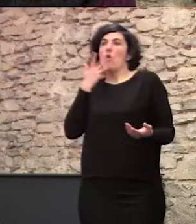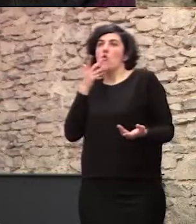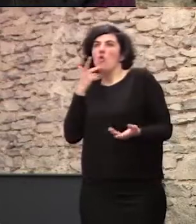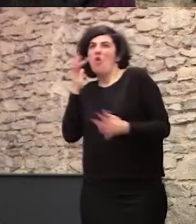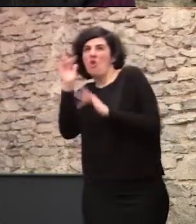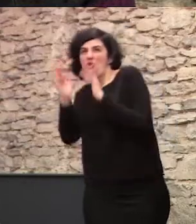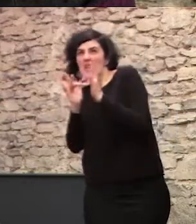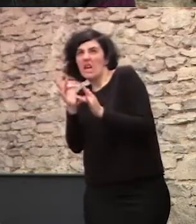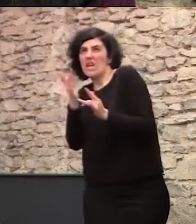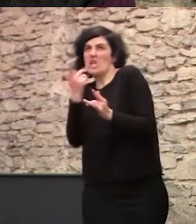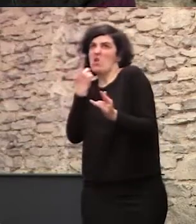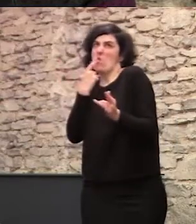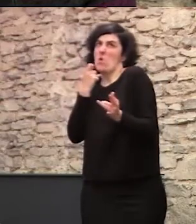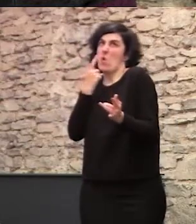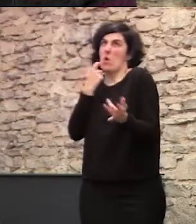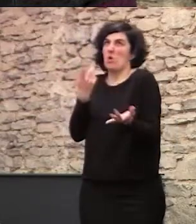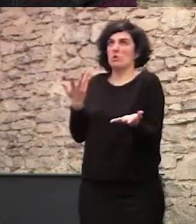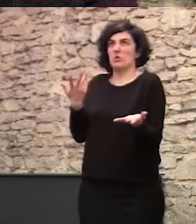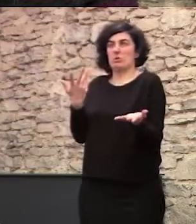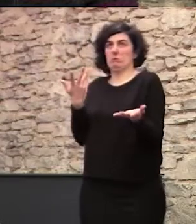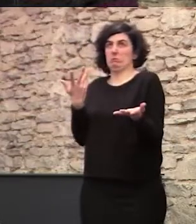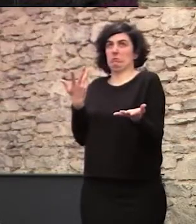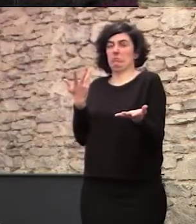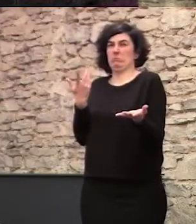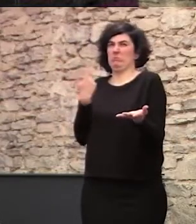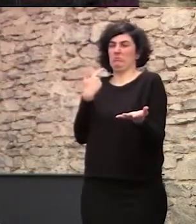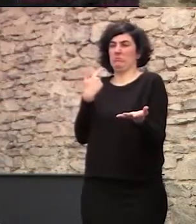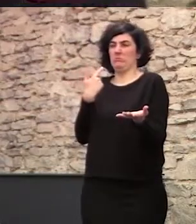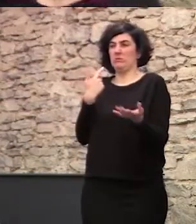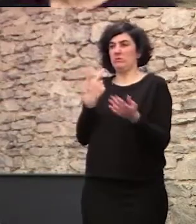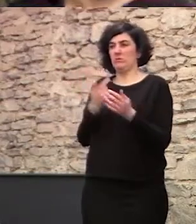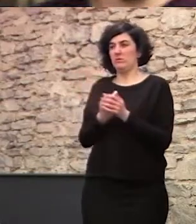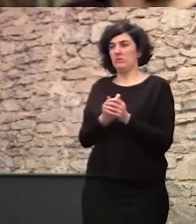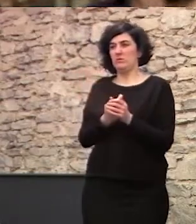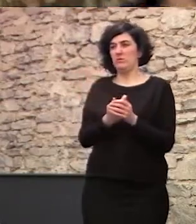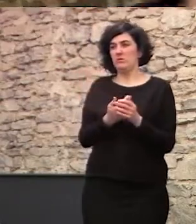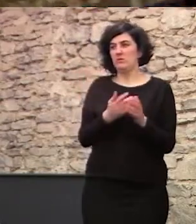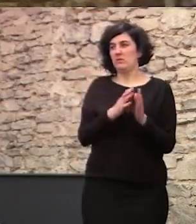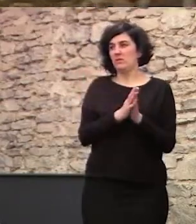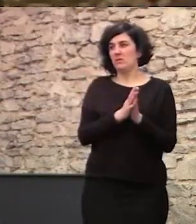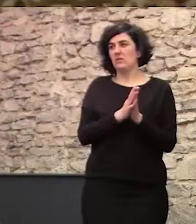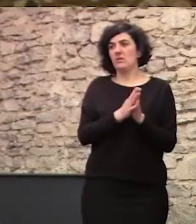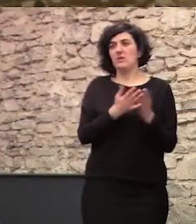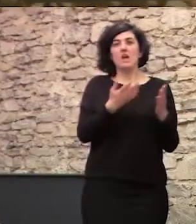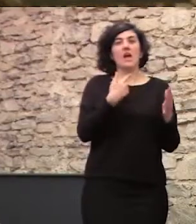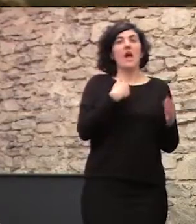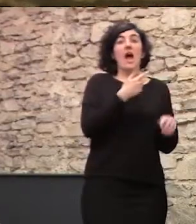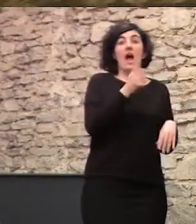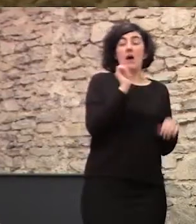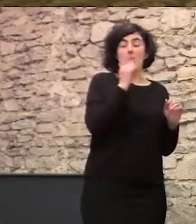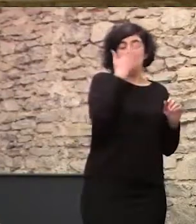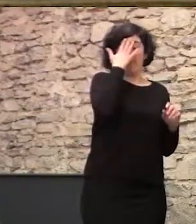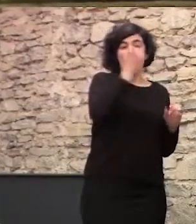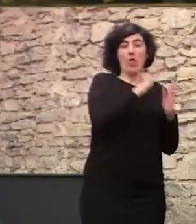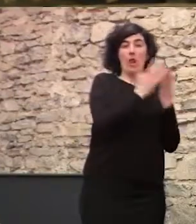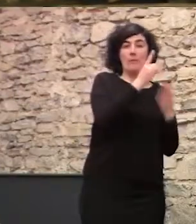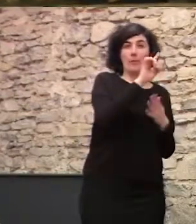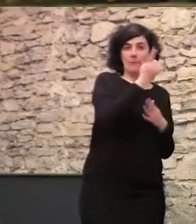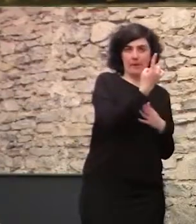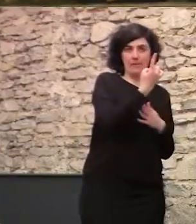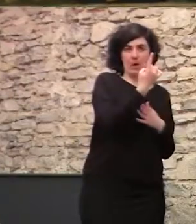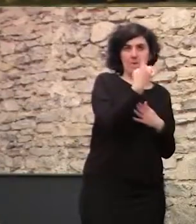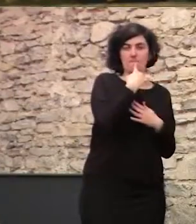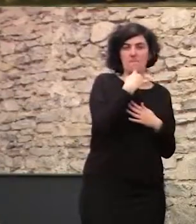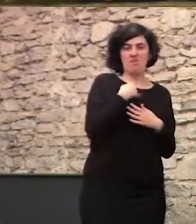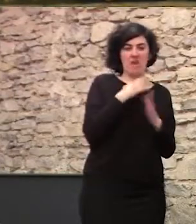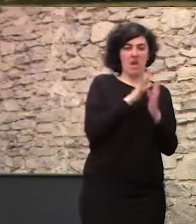Ja. Nere aurreko liburuakin nere entiak esan zean nire orketzu alera korreko horrelako portada saltarra jarrita. Eta gero...